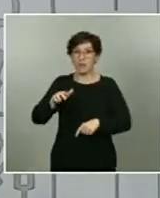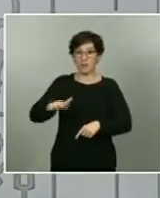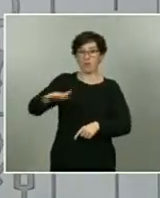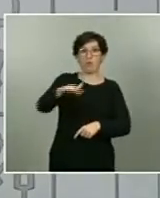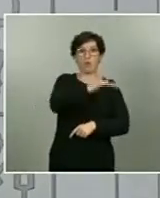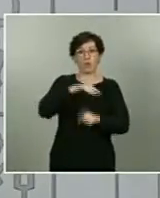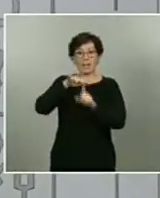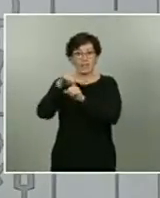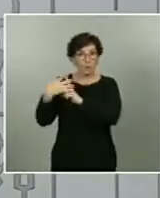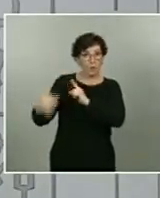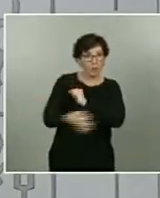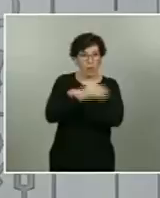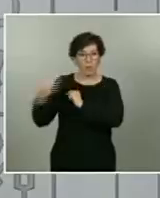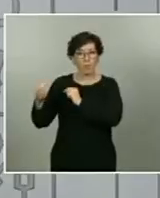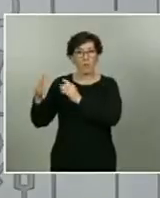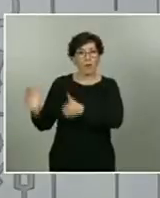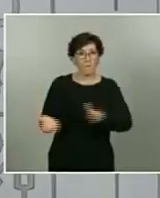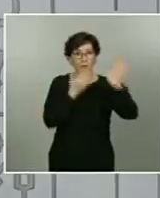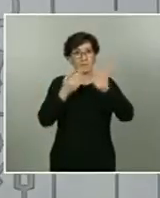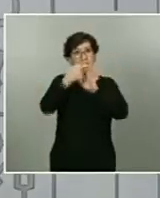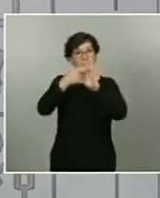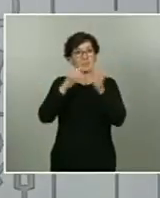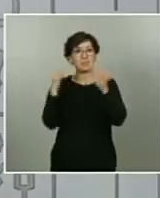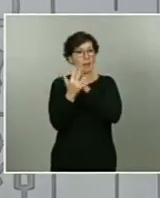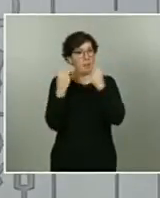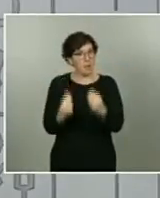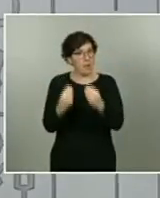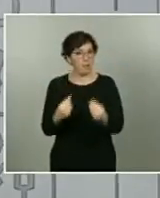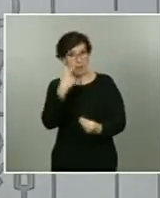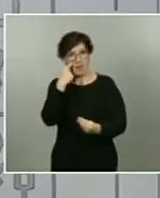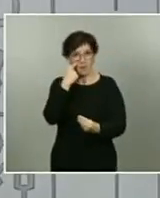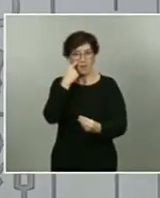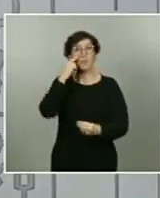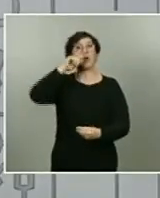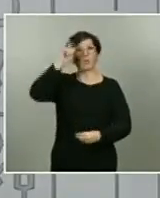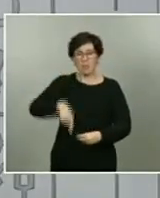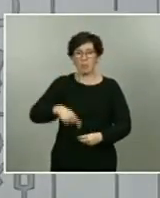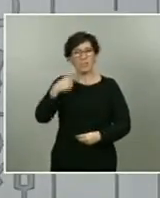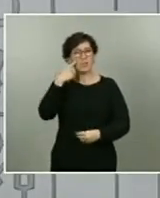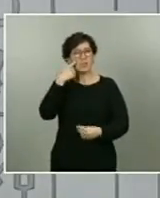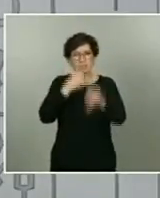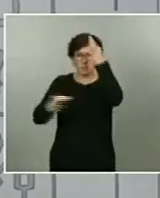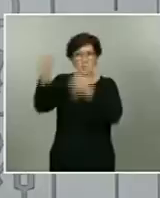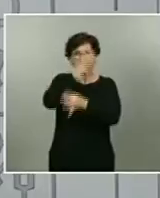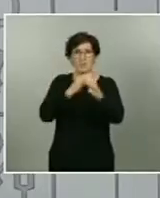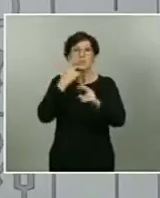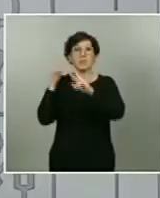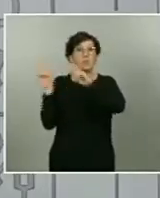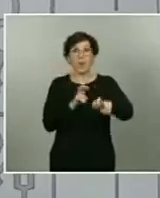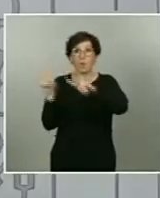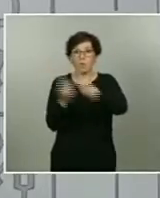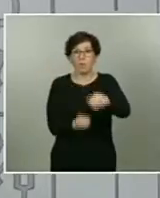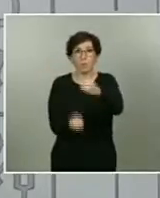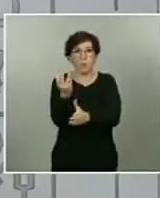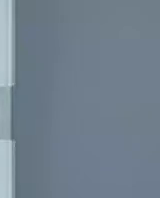adecuada para poder hacerlo y tener sobre todo una vigilancia extrema sobre la detección de nuevos casos que puedan implicar riesgo